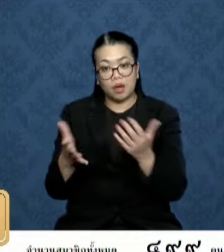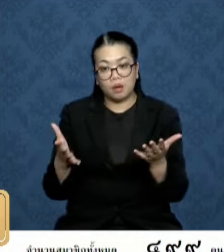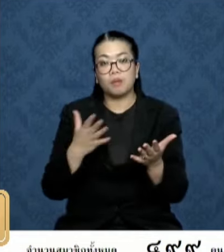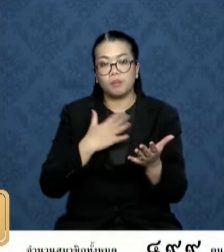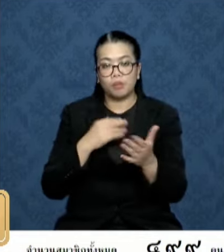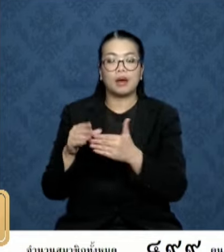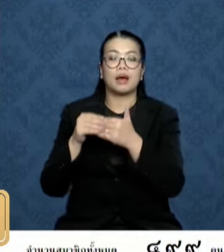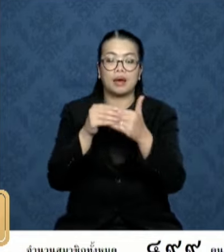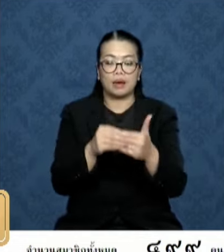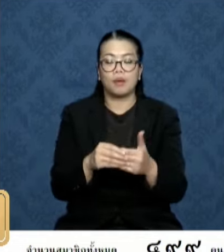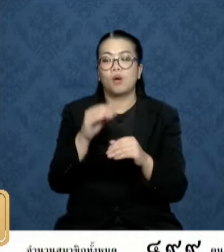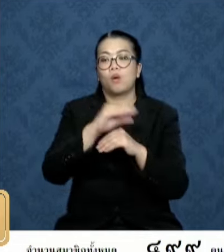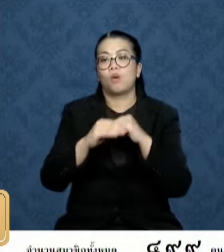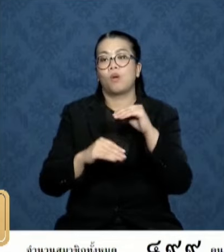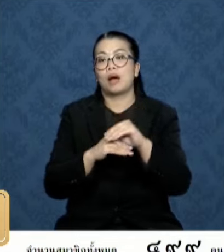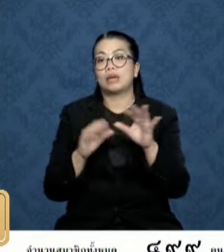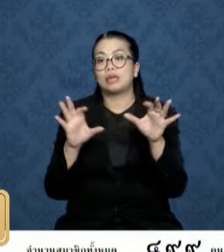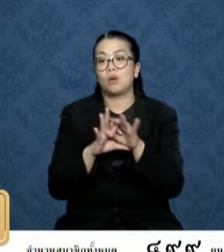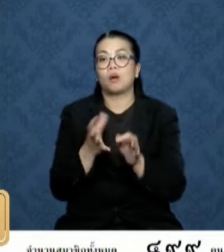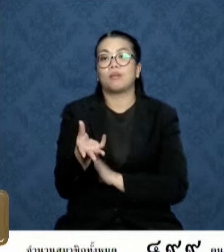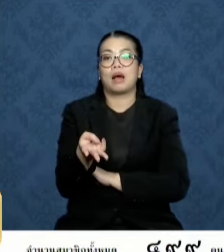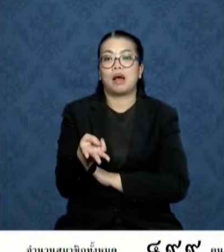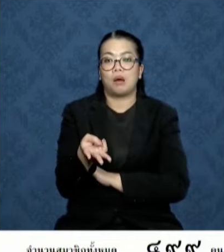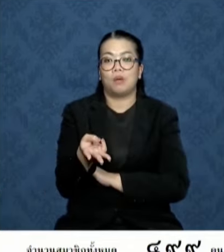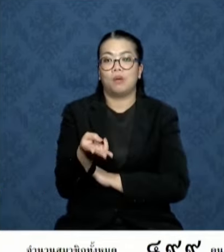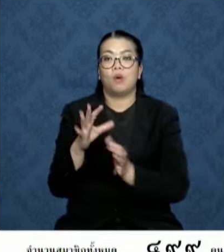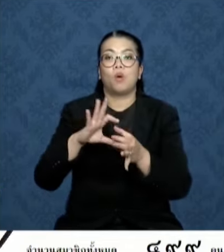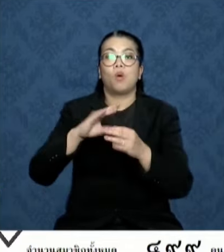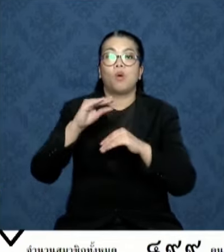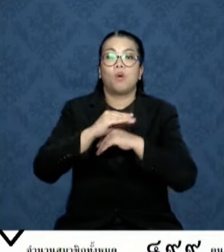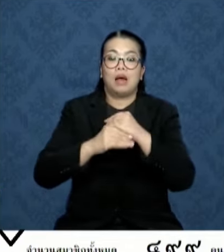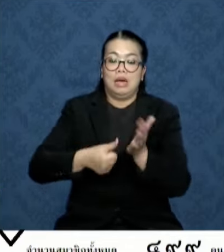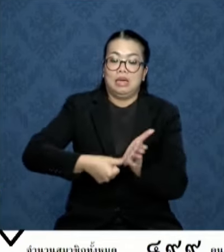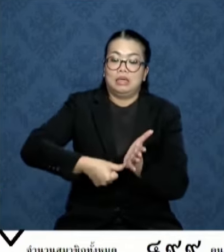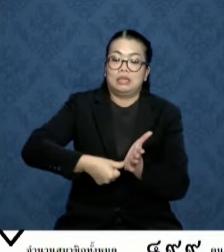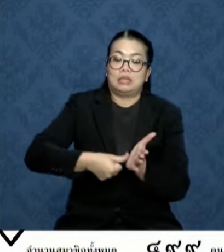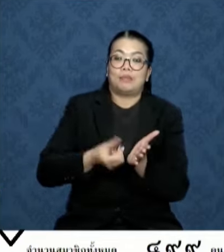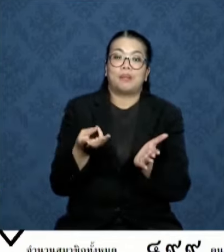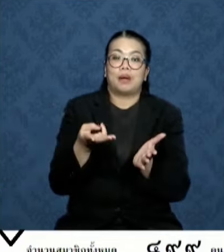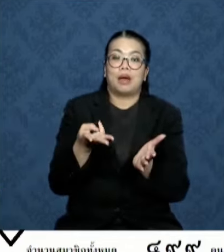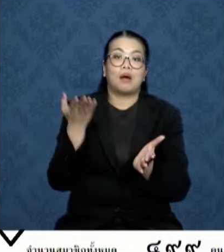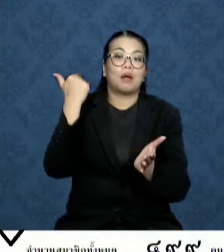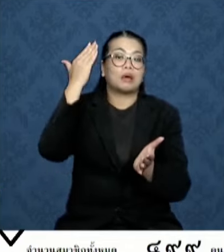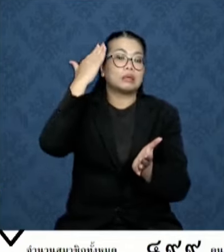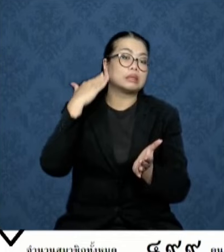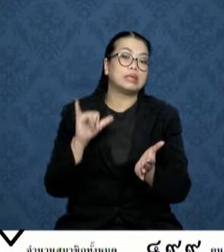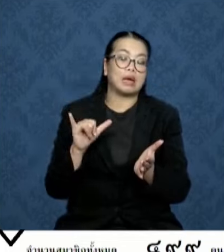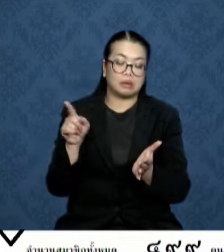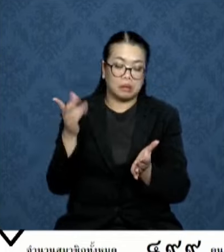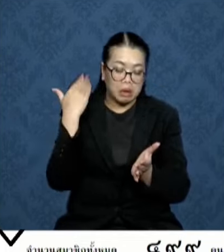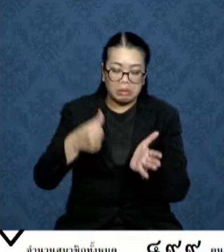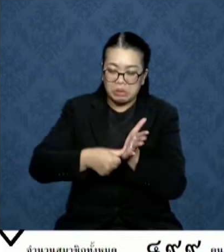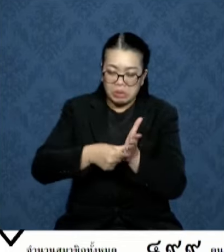ผมกจะนำใหนิดนึนะครั วามเปโครงกทเกี่วกับข้าวคโครงการจำนำข้าวสมยรฐบาลย่งลกที่ก่อภารณีผูกพัน